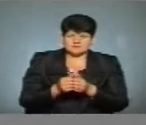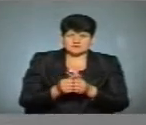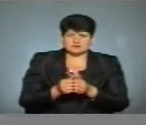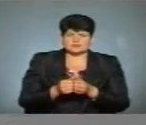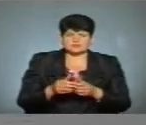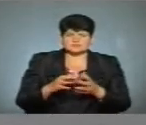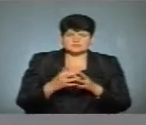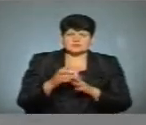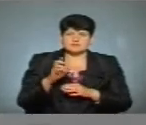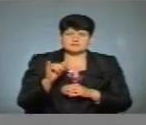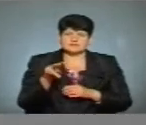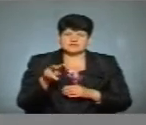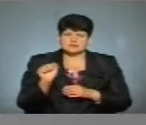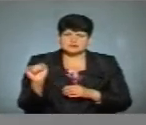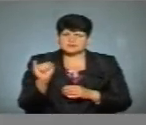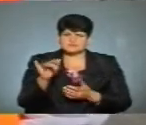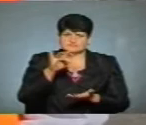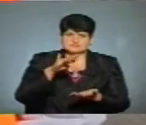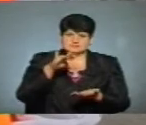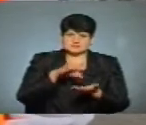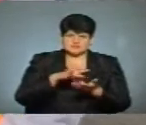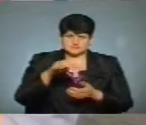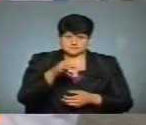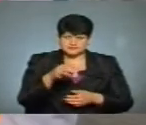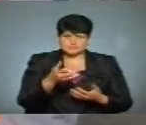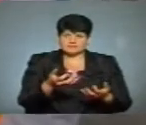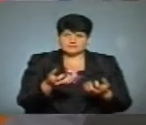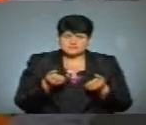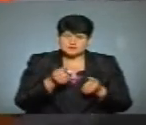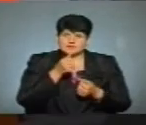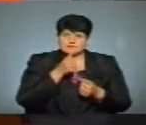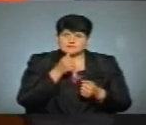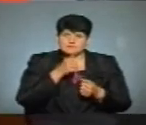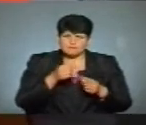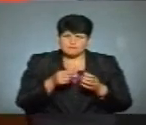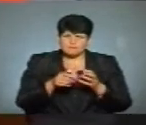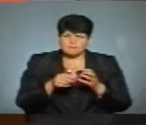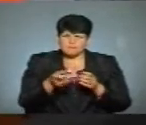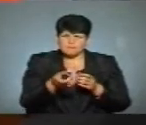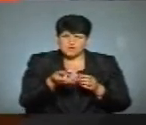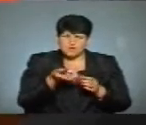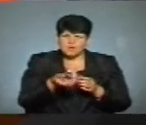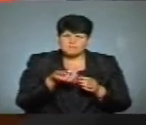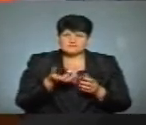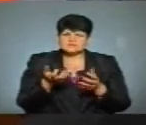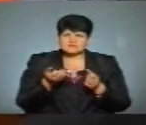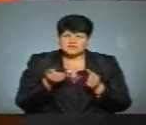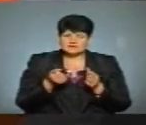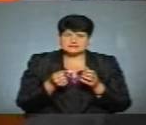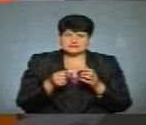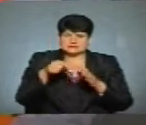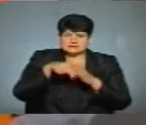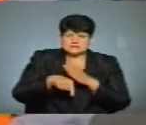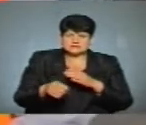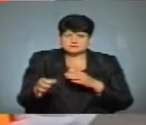з боку села Біла та в центрі водойми. Ми відібрали проби донних відкладень нашого